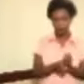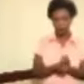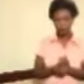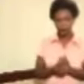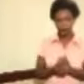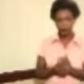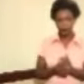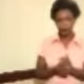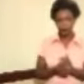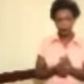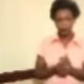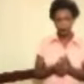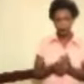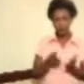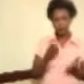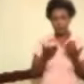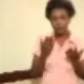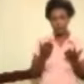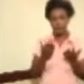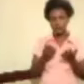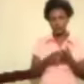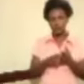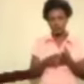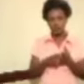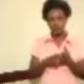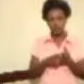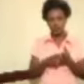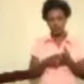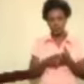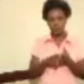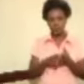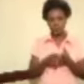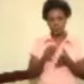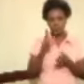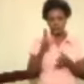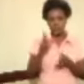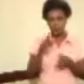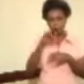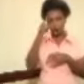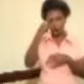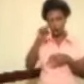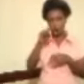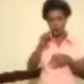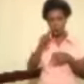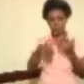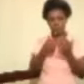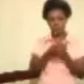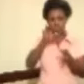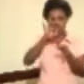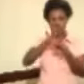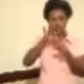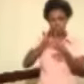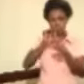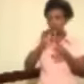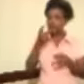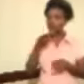simplement mentionner le droit qu'a l'État d'exproprier pour des raisons d'intérêt